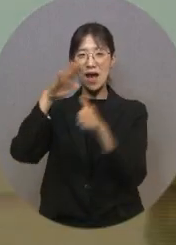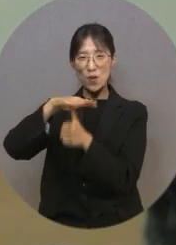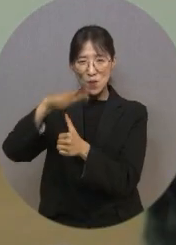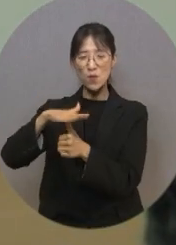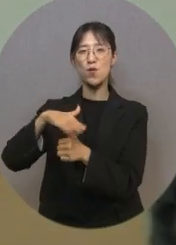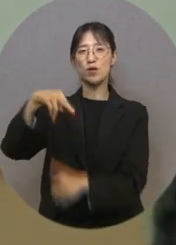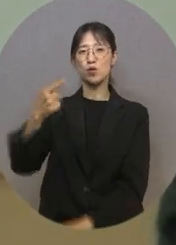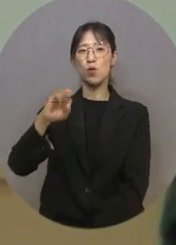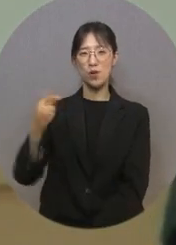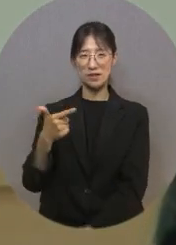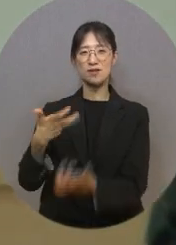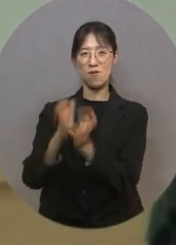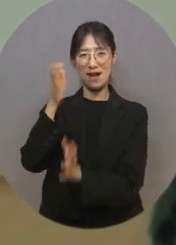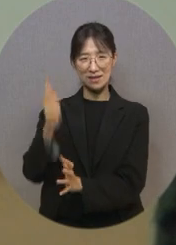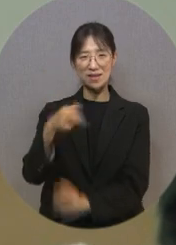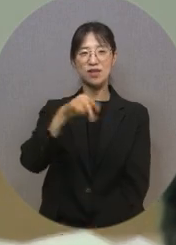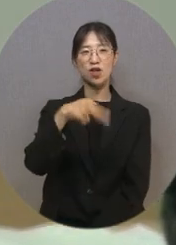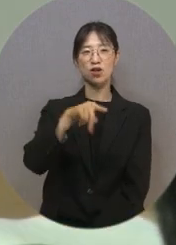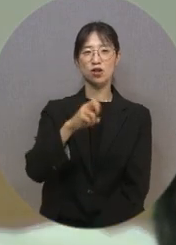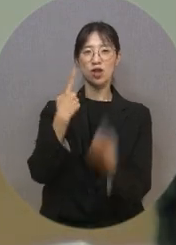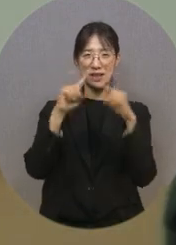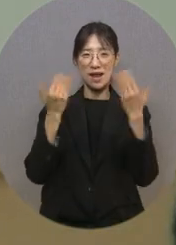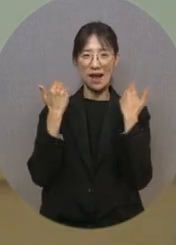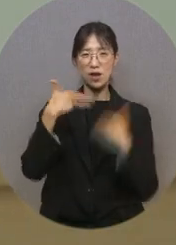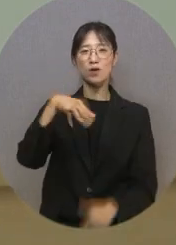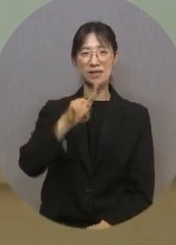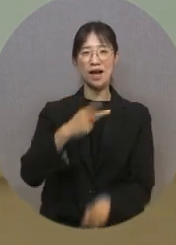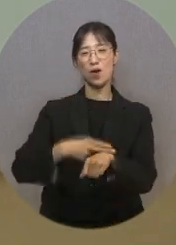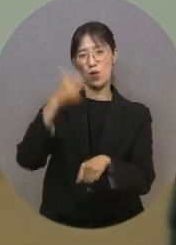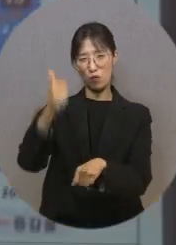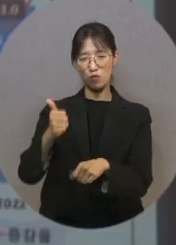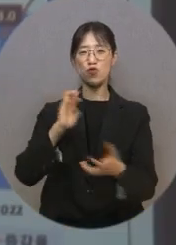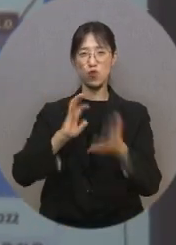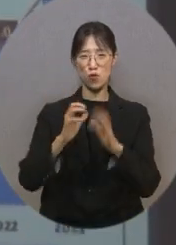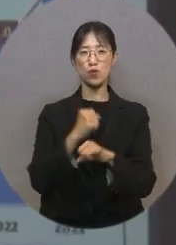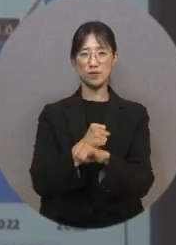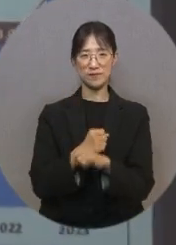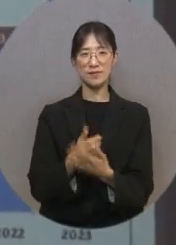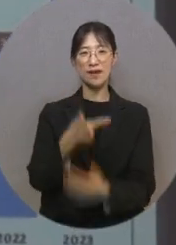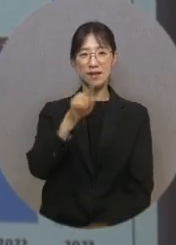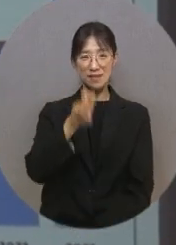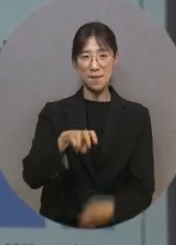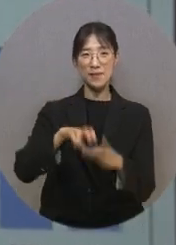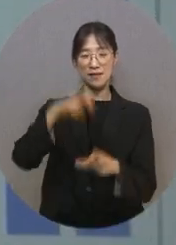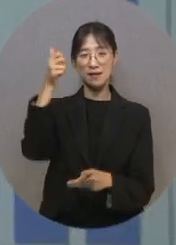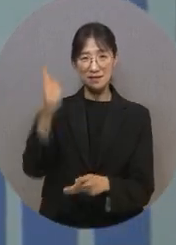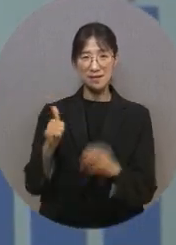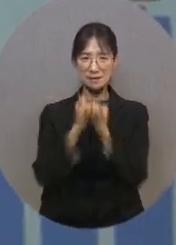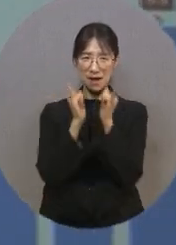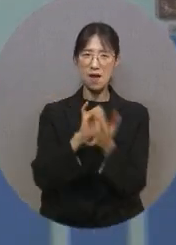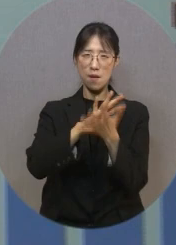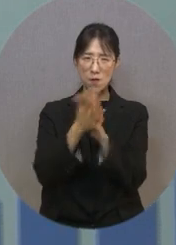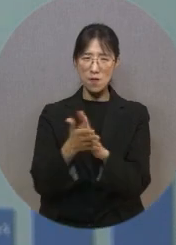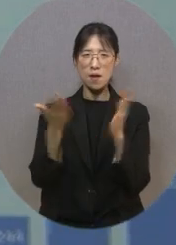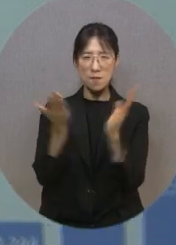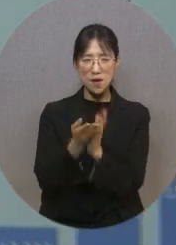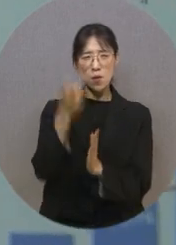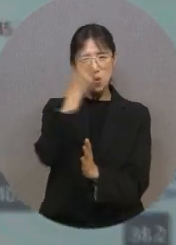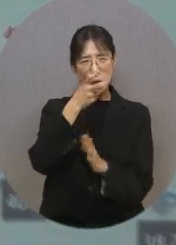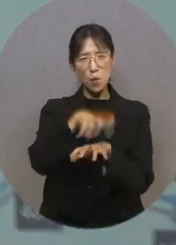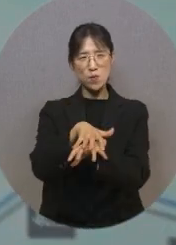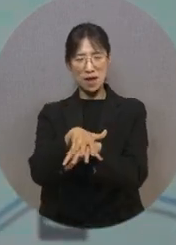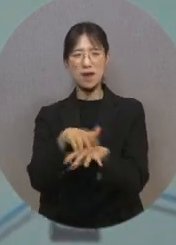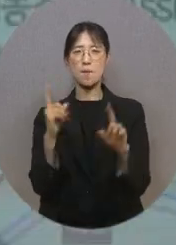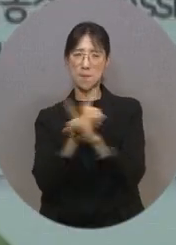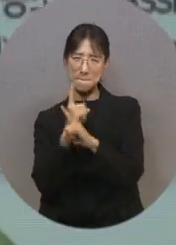과장, 서정대학교 차한솔 교수가 토론자로 함께했습니다. 남승현 센터장은 사회 변화에 따른 돌봄 체계